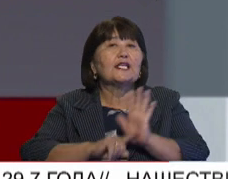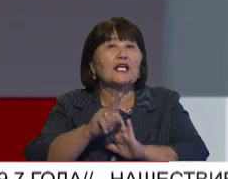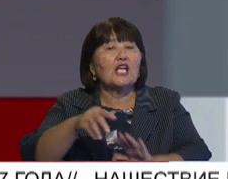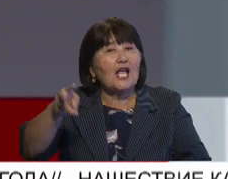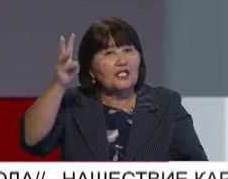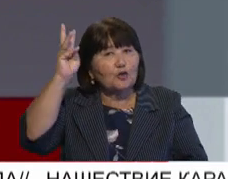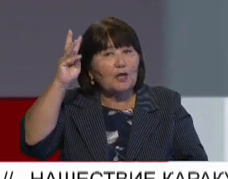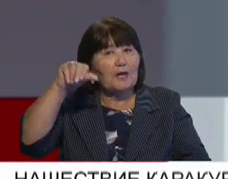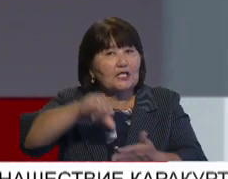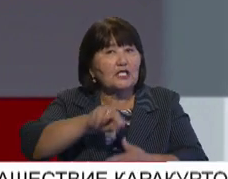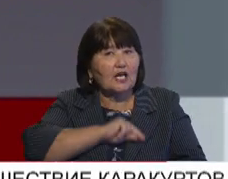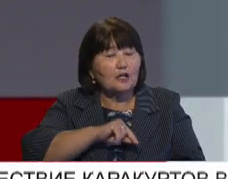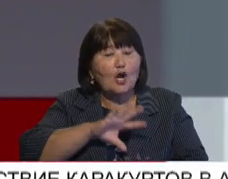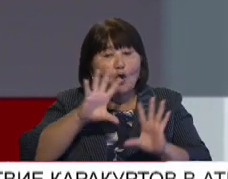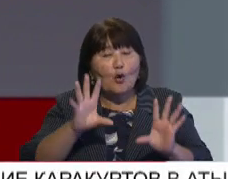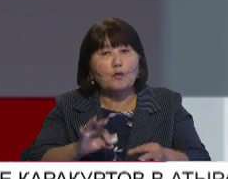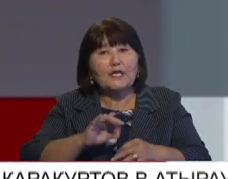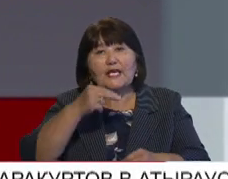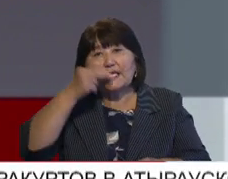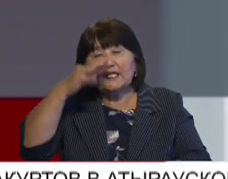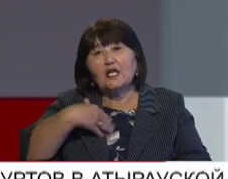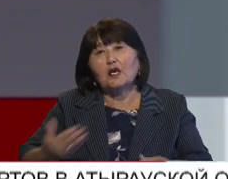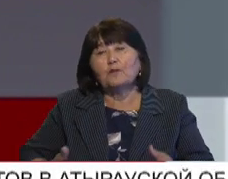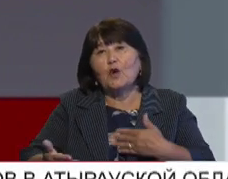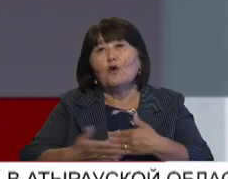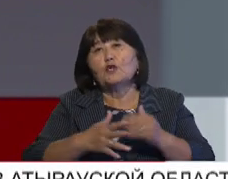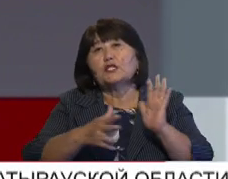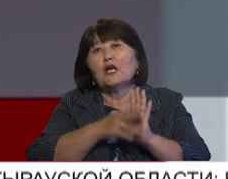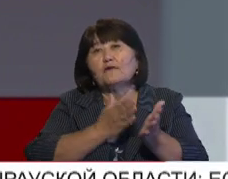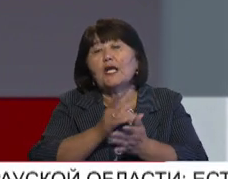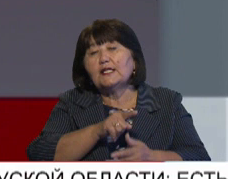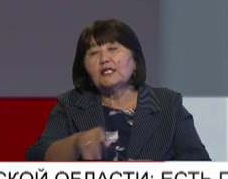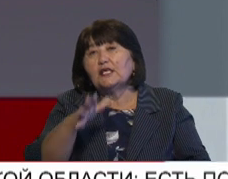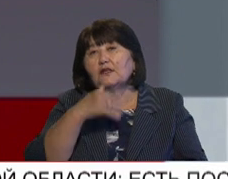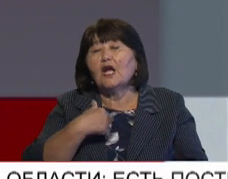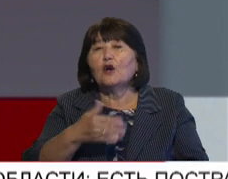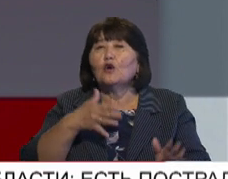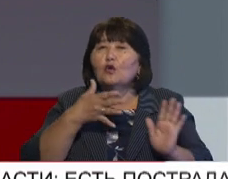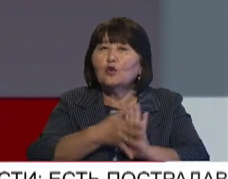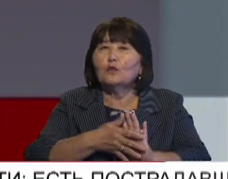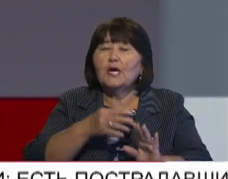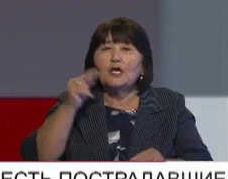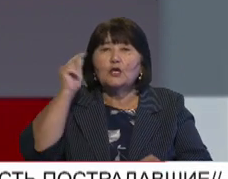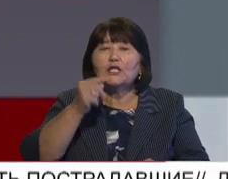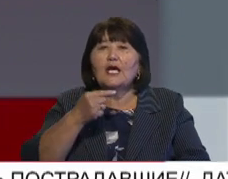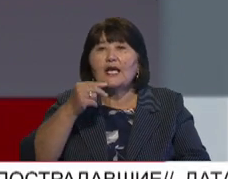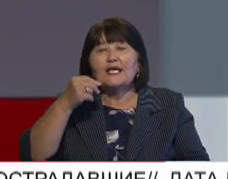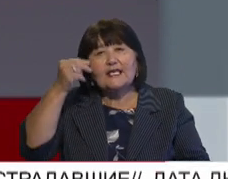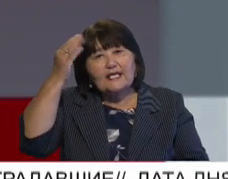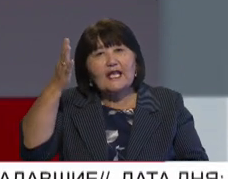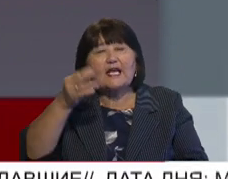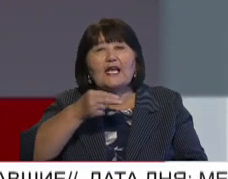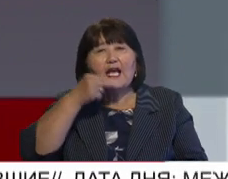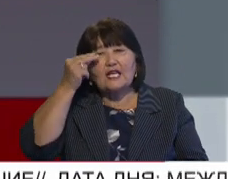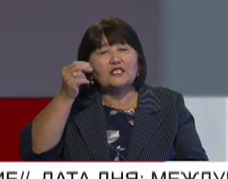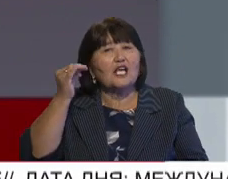дипломатической карьеры в общей сложности в Китае я прожил 8 лет в течение этого времени я глубоко погрузился в изучение китайской культуры